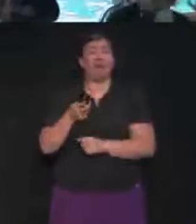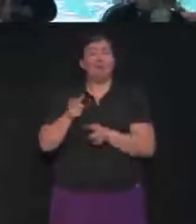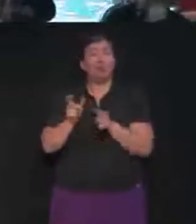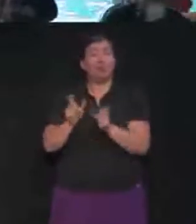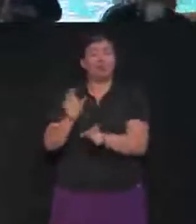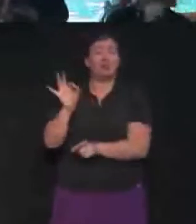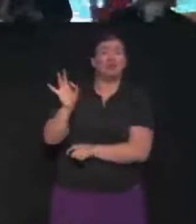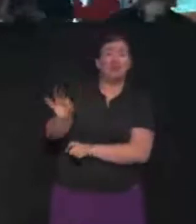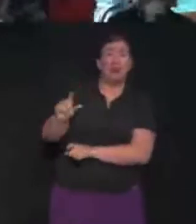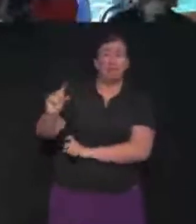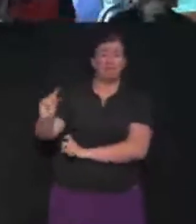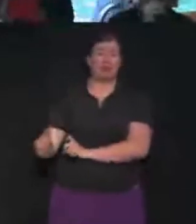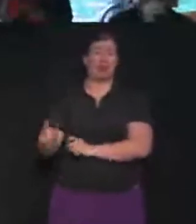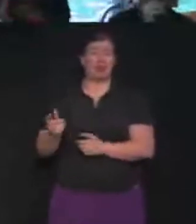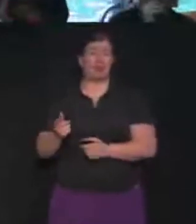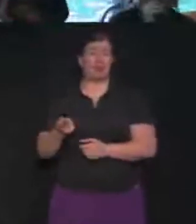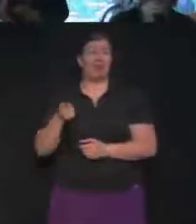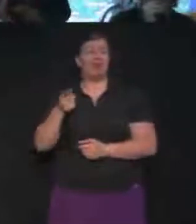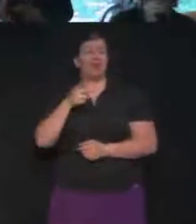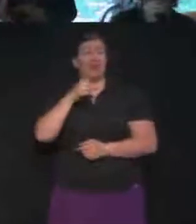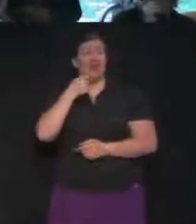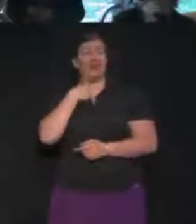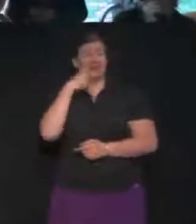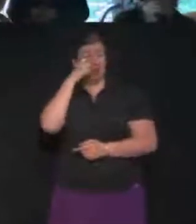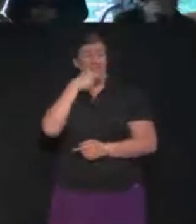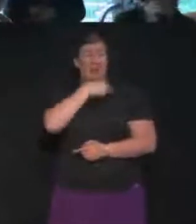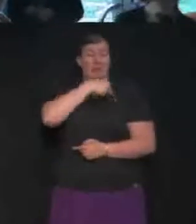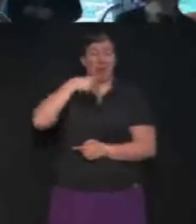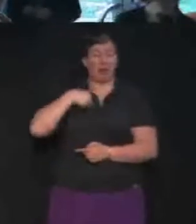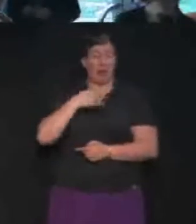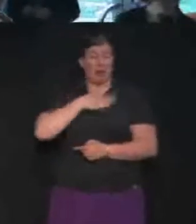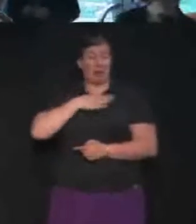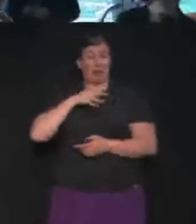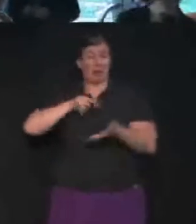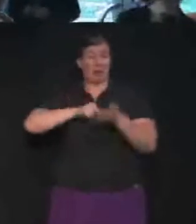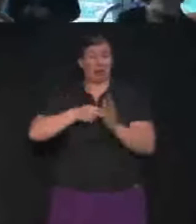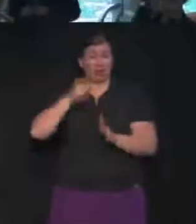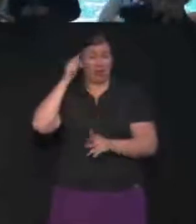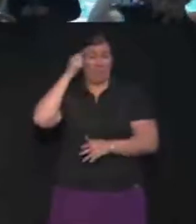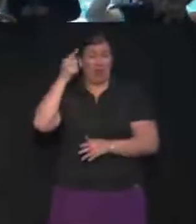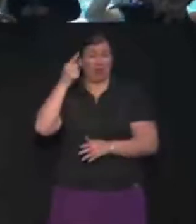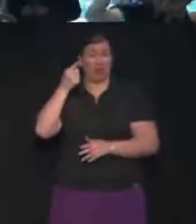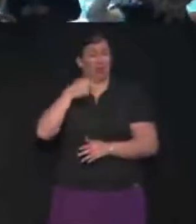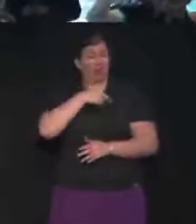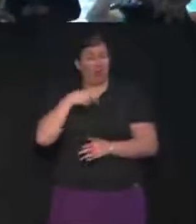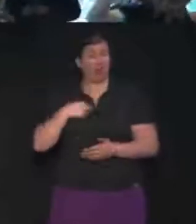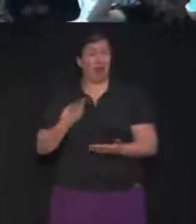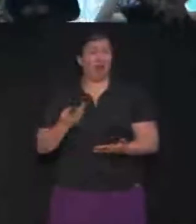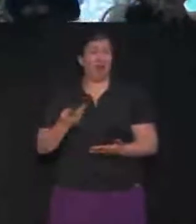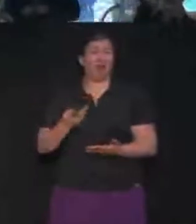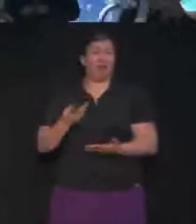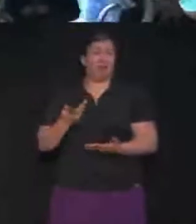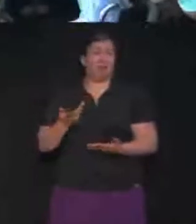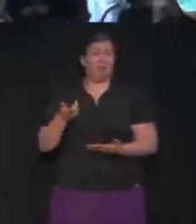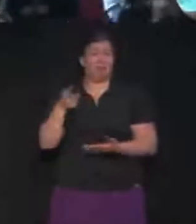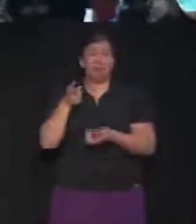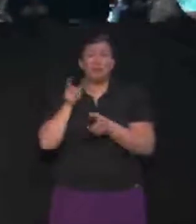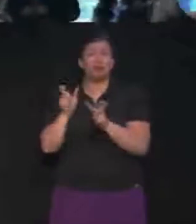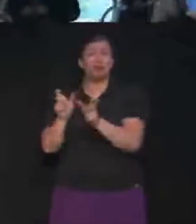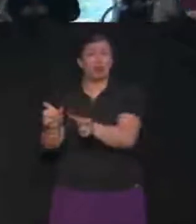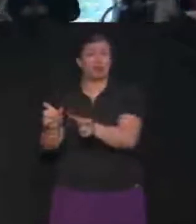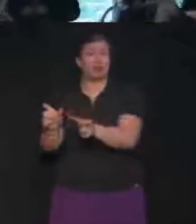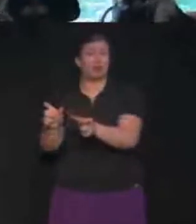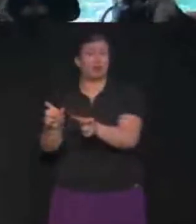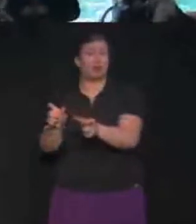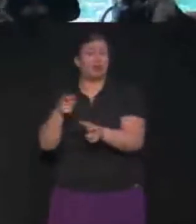diejenigen die Nachteile für ihre politische Meinung befürchten müssen und sich deswegen in so einem System nicht frei äußern können und das ist genau etwas was wir als